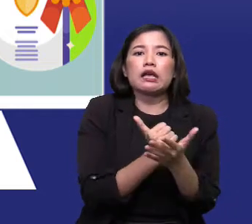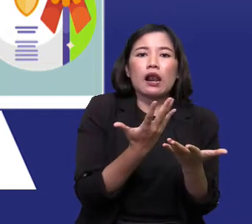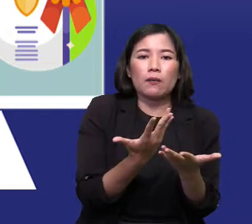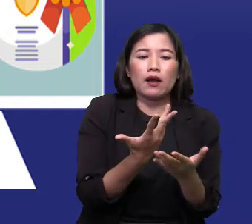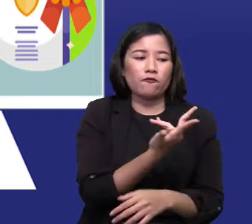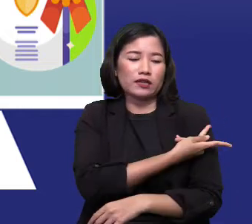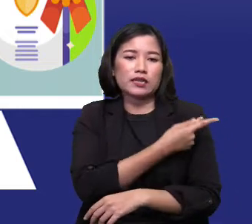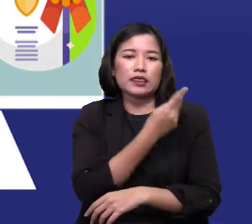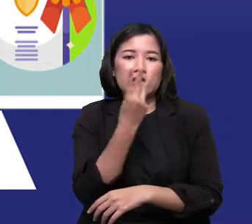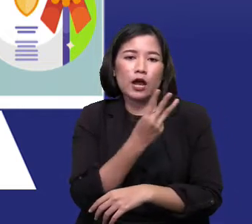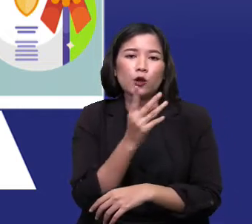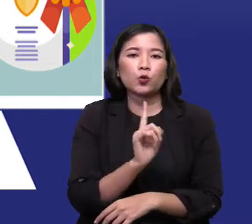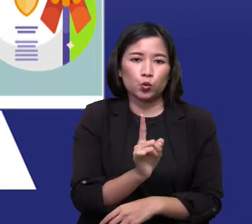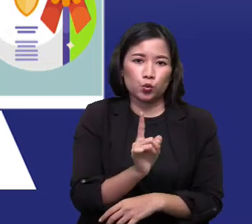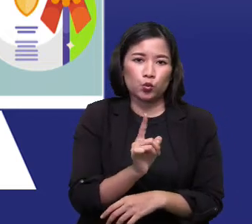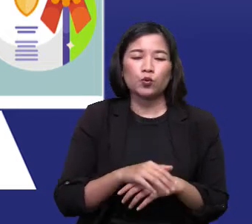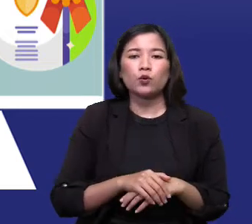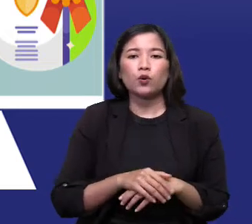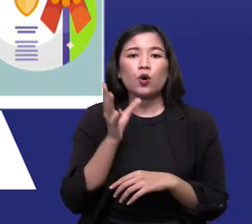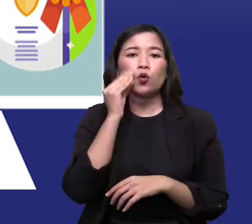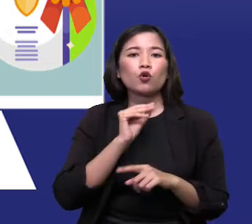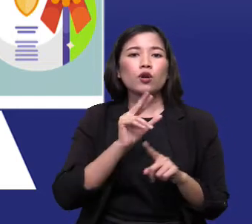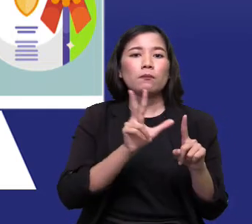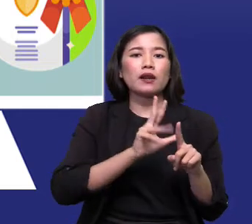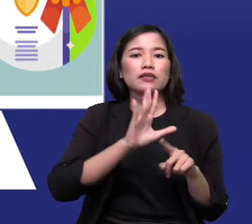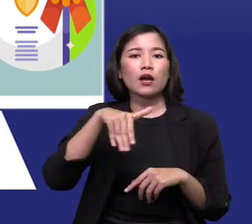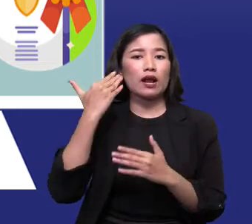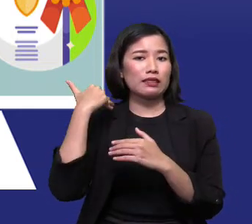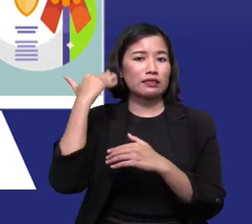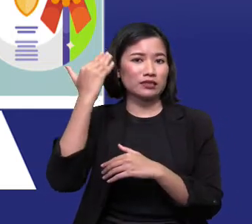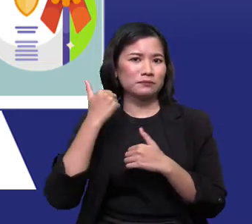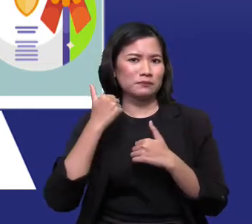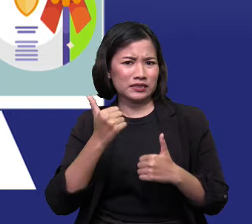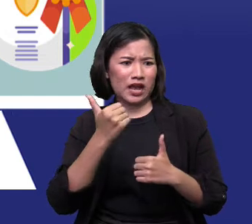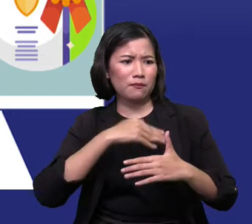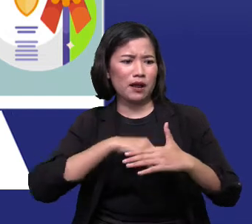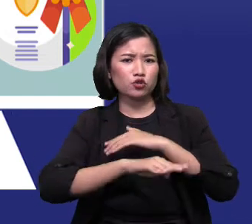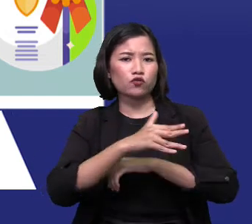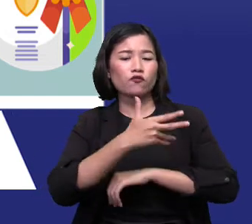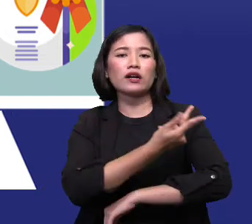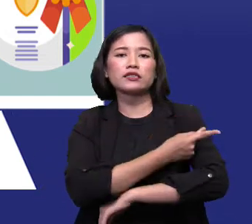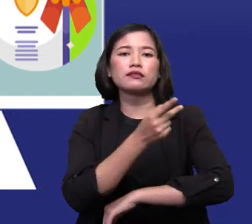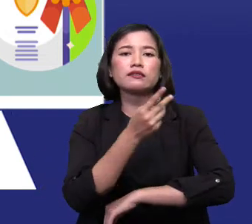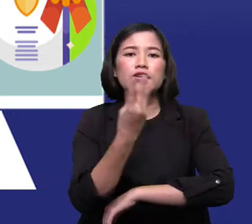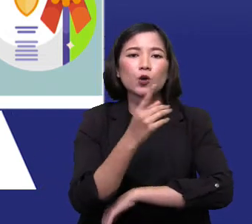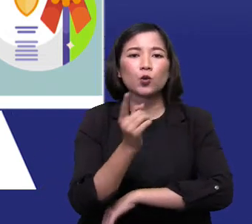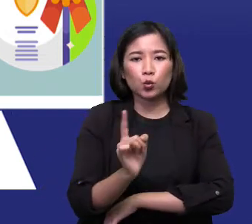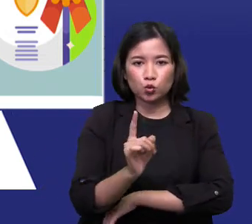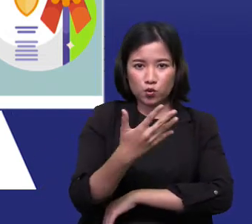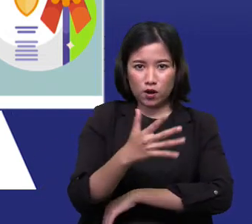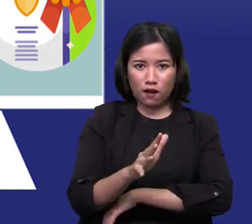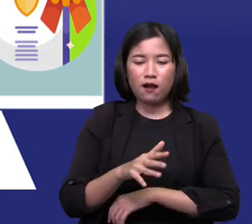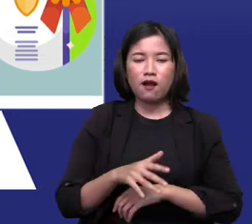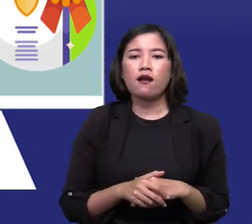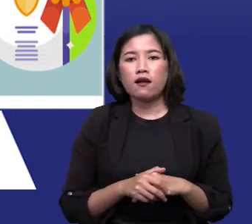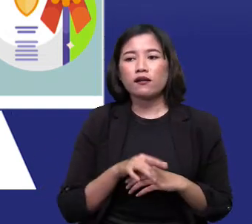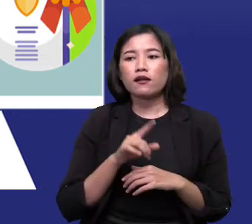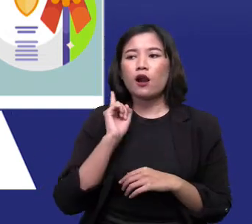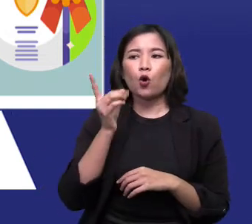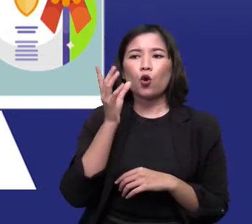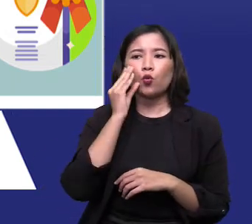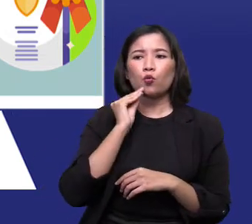usia 18tahun keatas diperbolehkan masuk dengan wajib vaksinasi dosis ketiga atau Booster namun khusus untuk anak